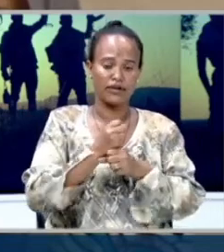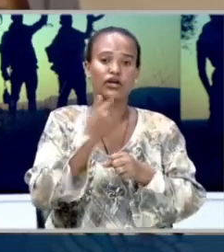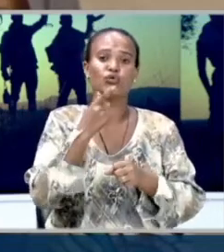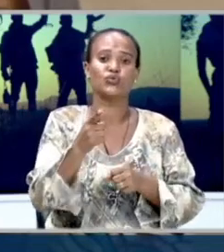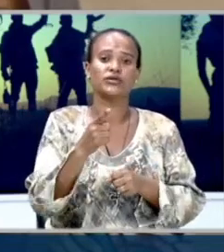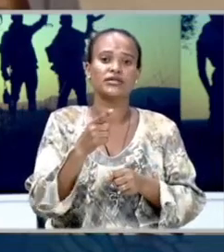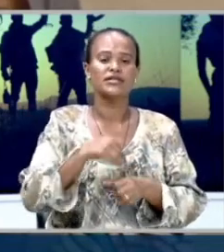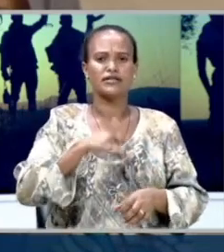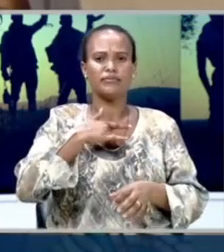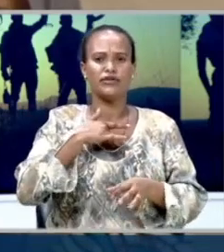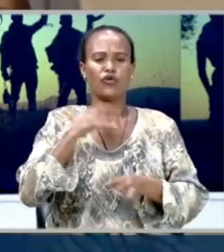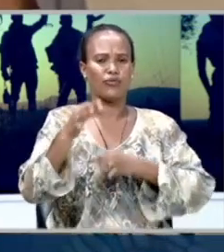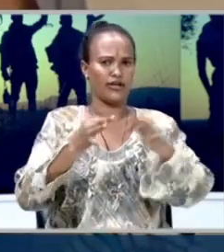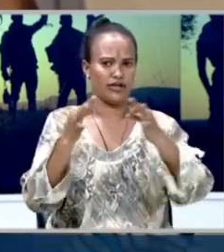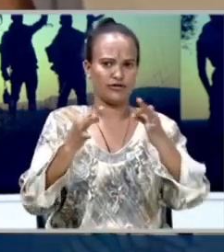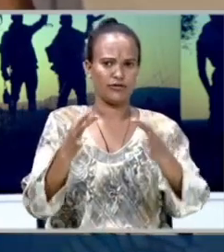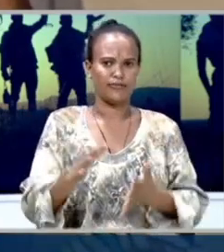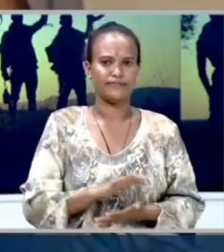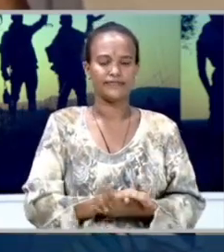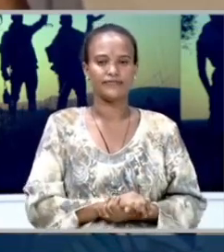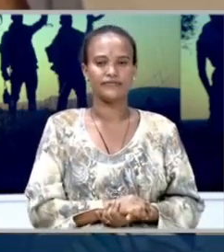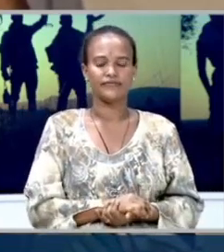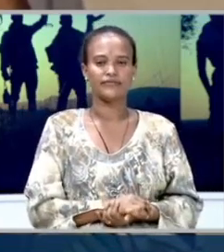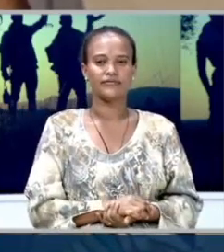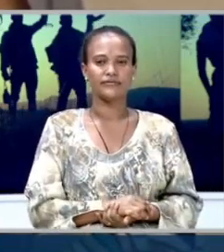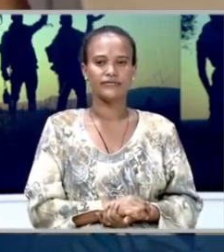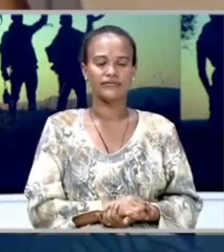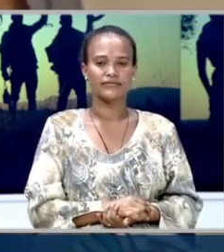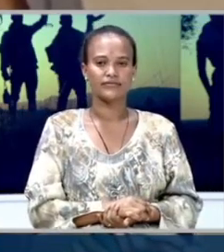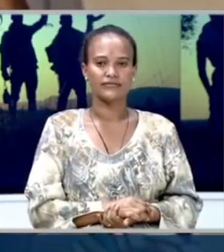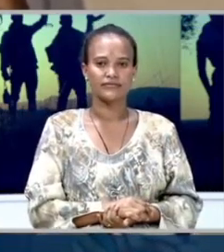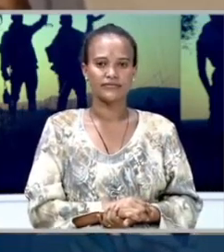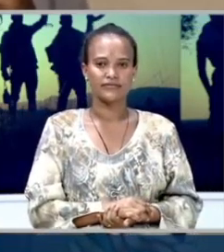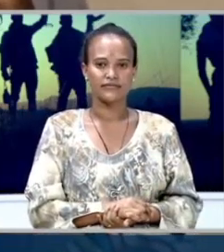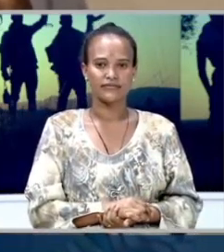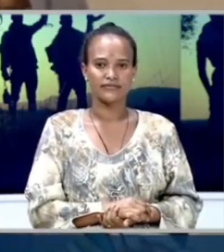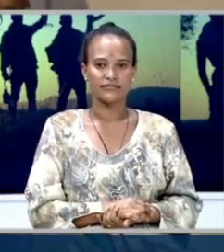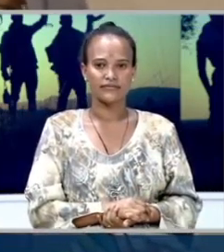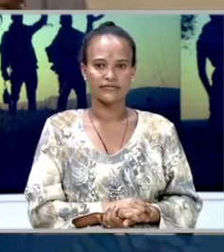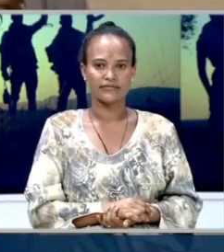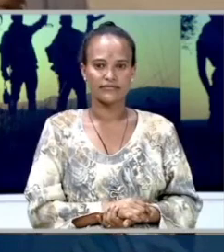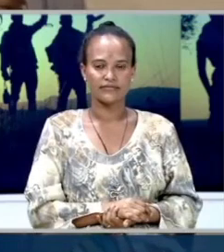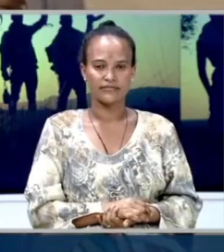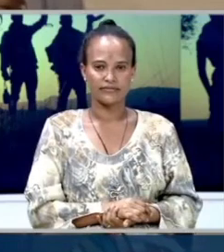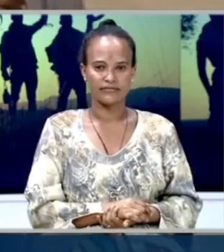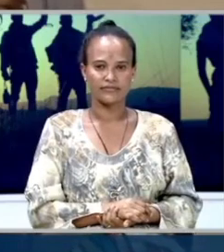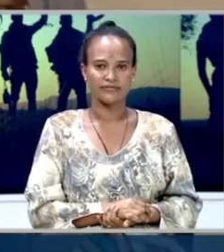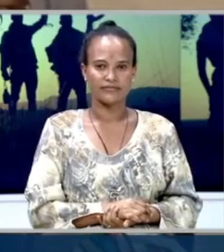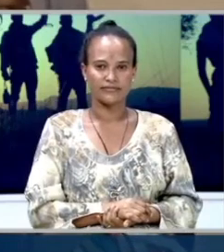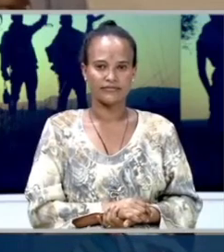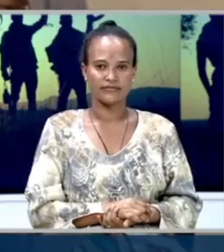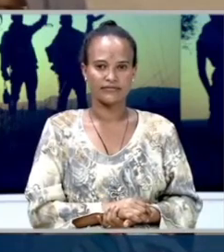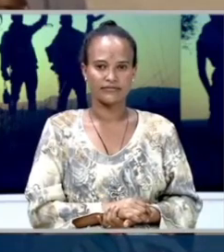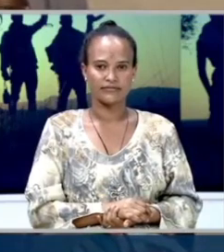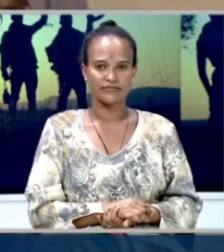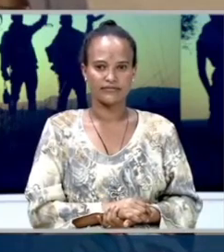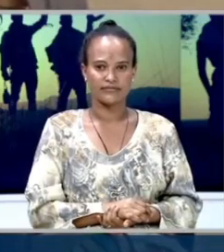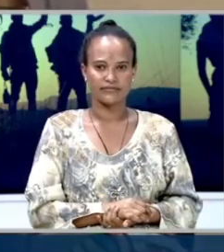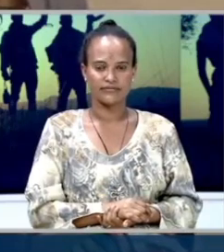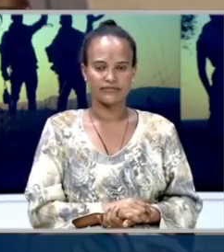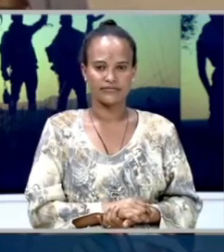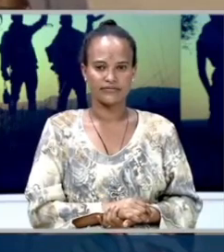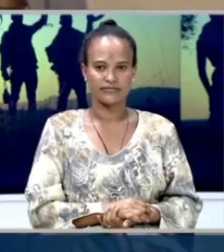قبلو سمعتهم قليتهم I began the week by telling you about my experience as a